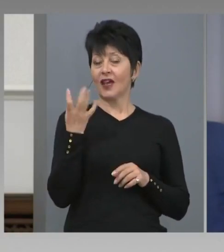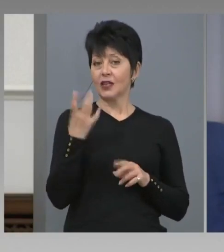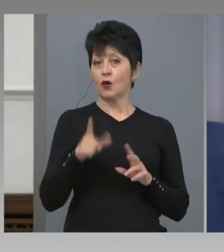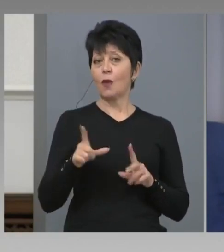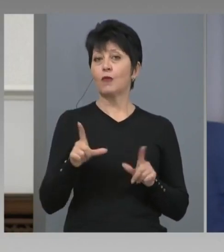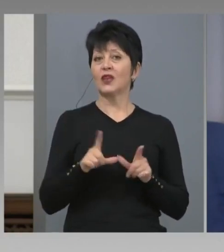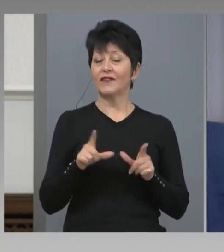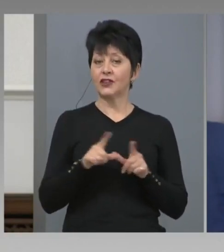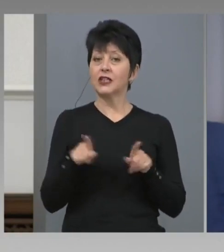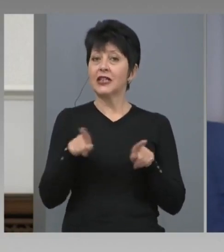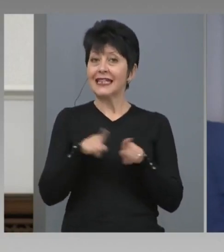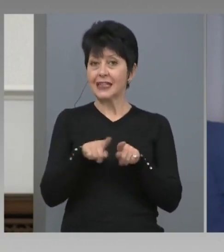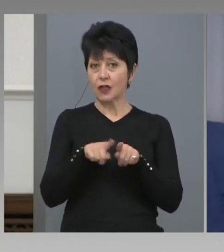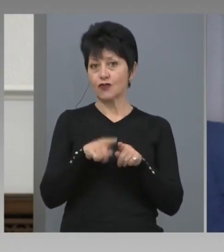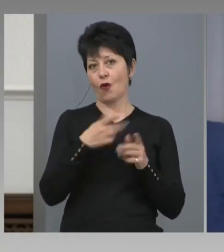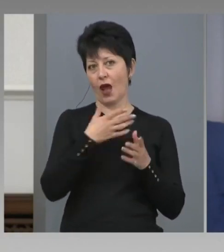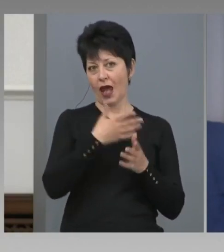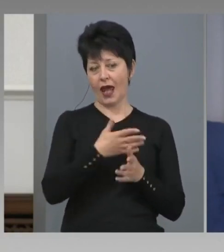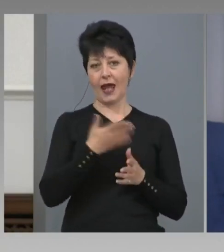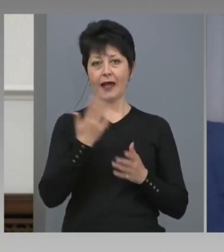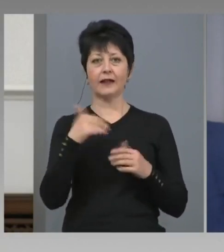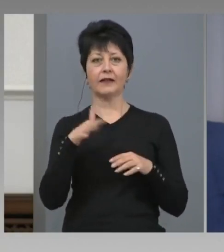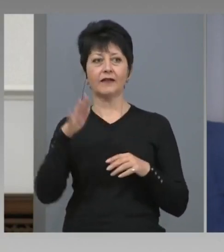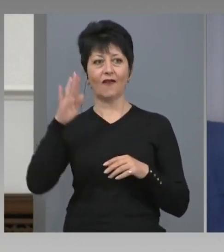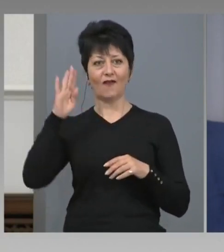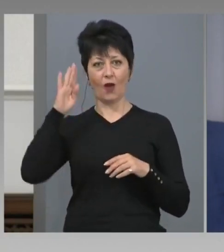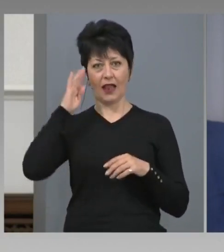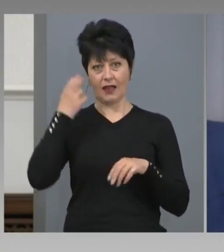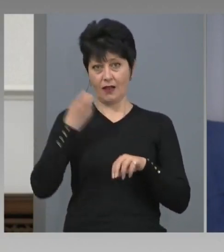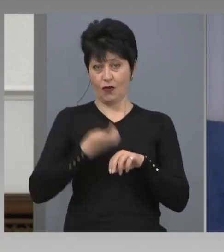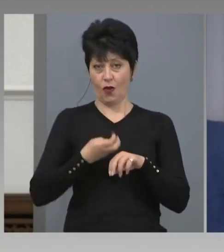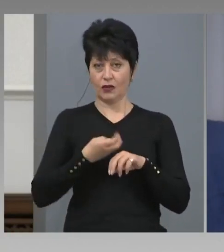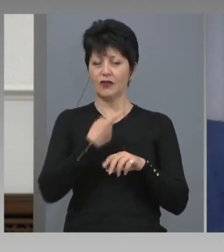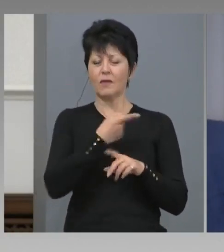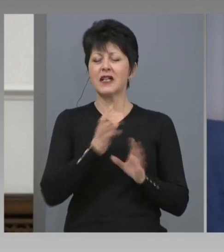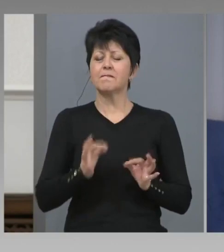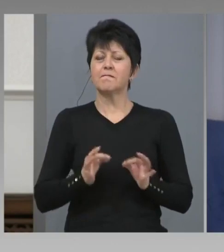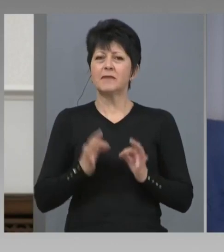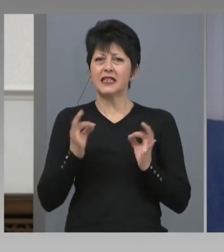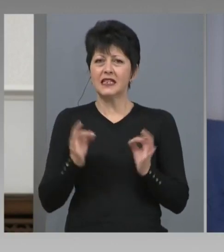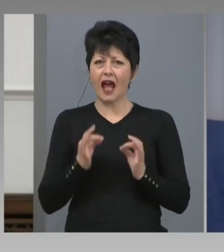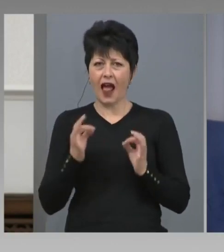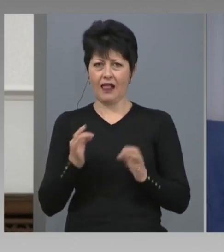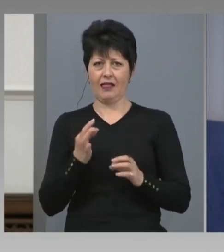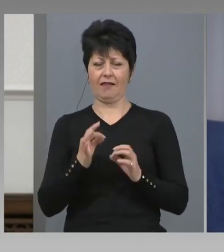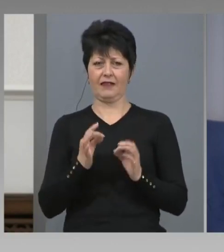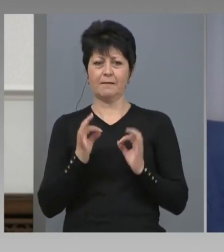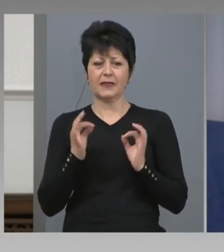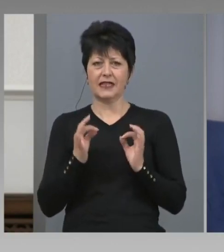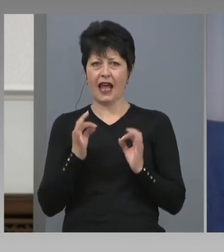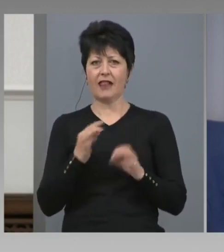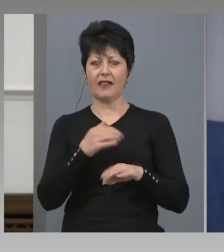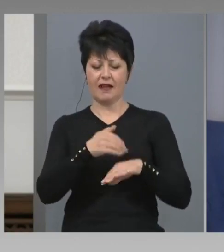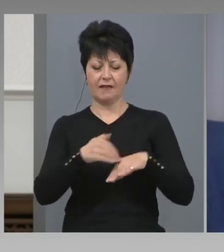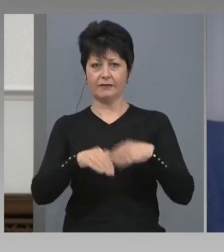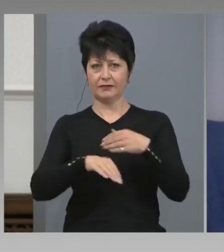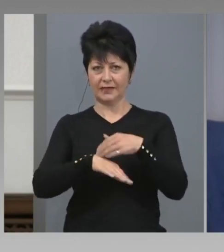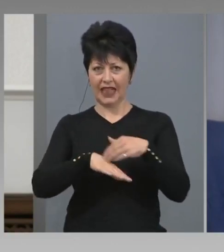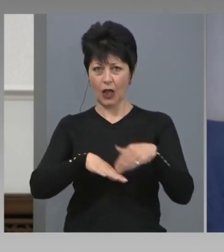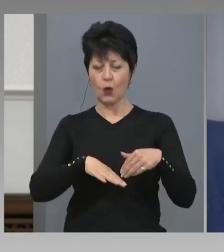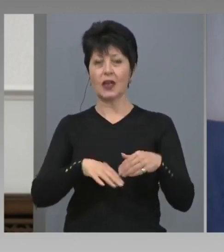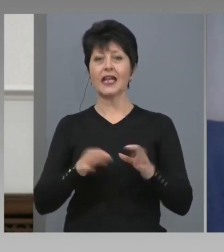медицинските науки. Той има специалност хирургия. Той има специалност медицинска, специалност военна